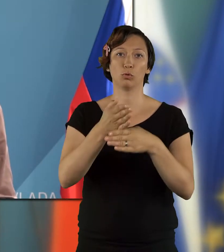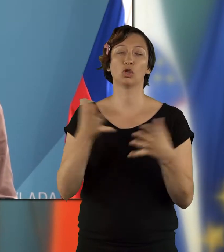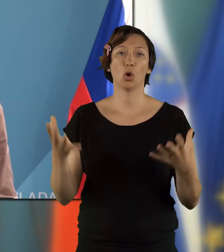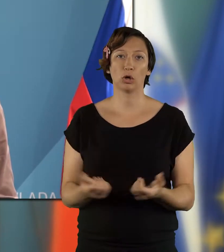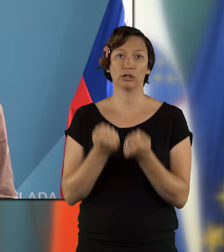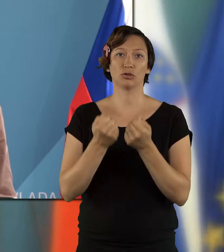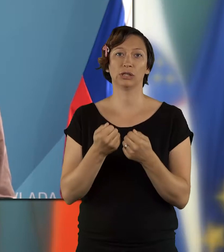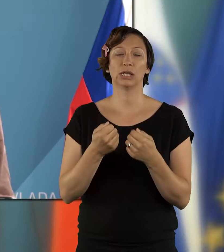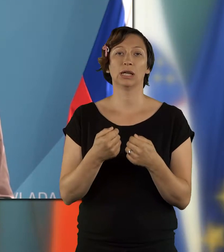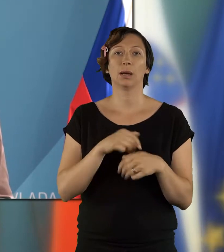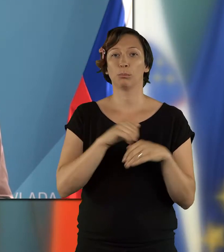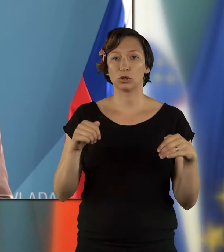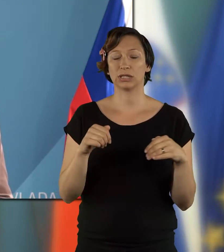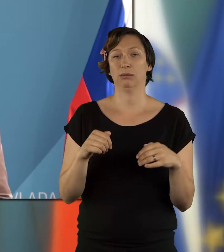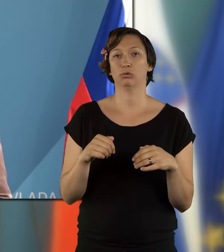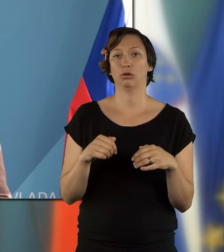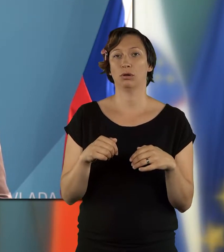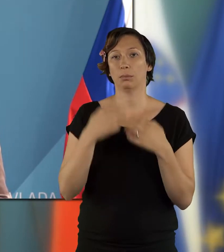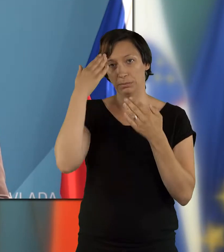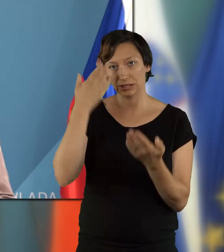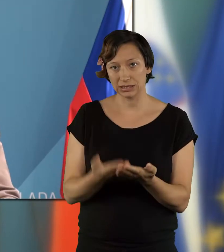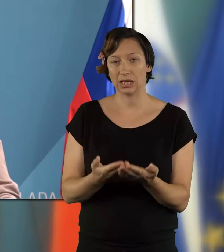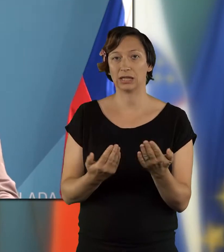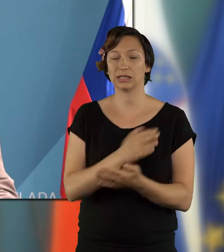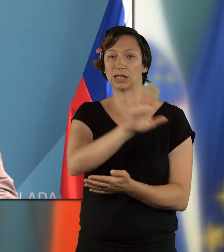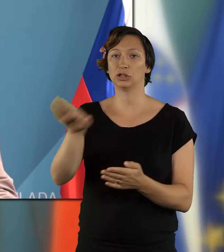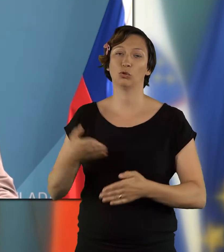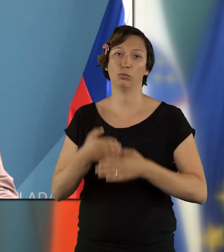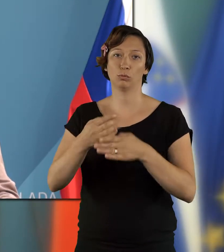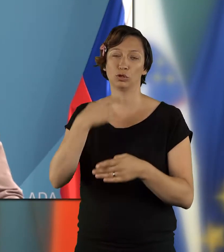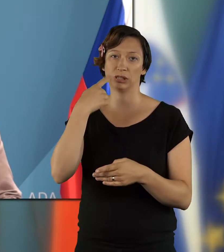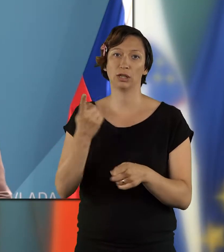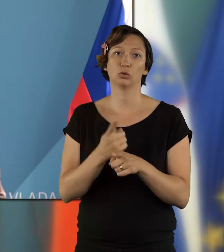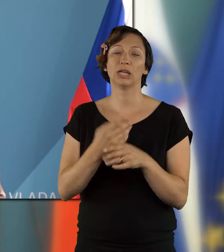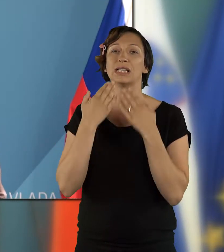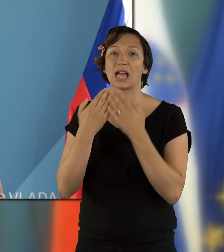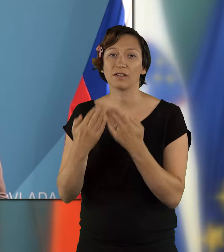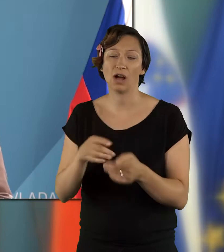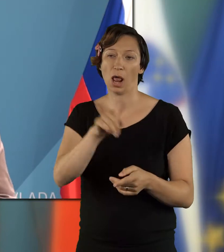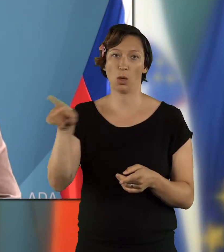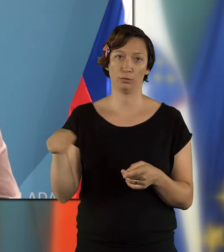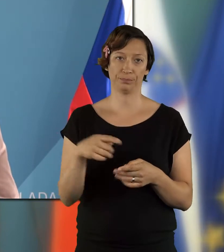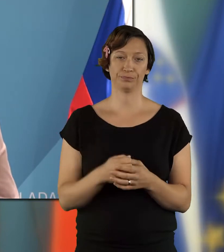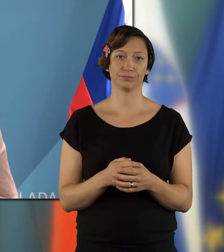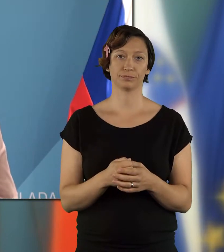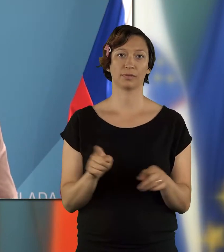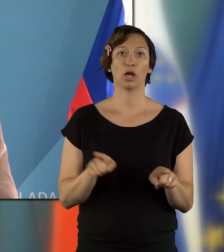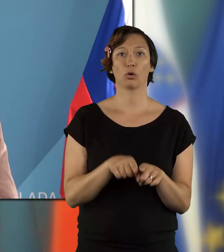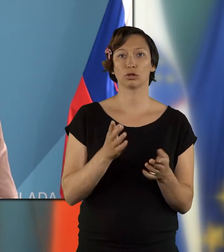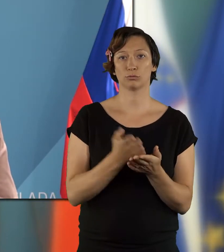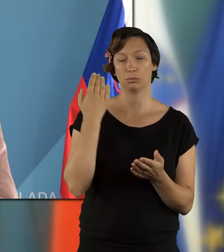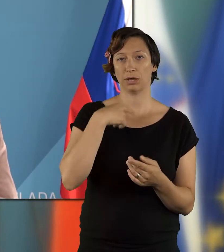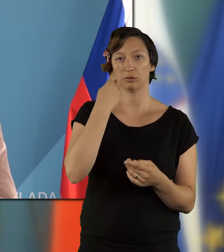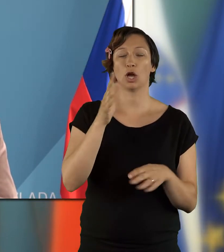v reševanje, izreka tudi posebno priznanje za njihovo pomoč in seveda tudi zahvalo. Kot sem